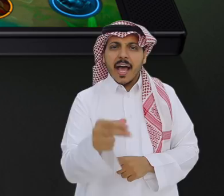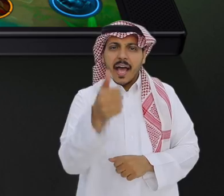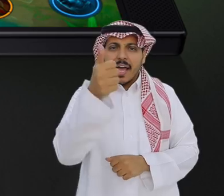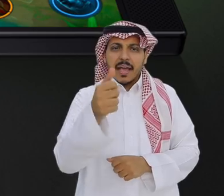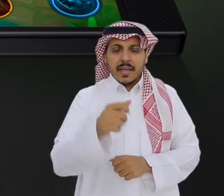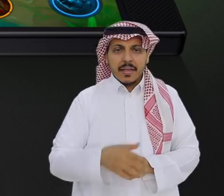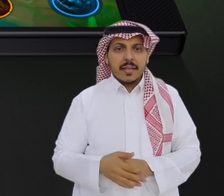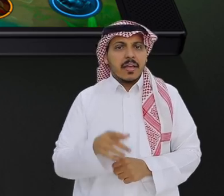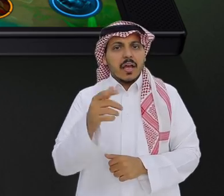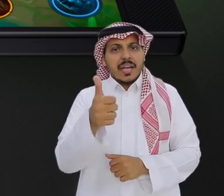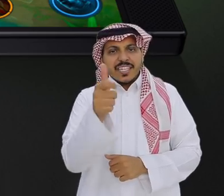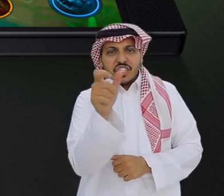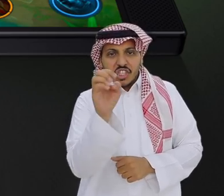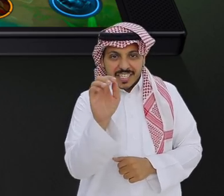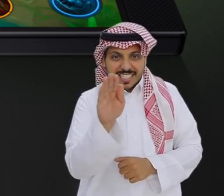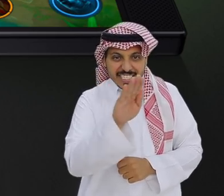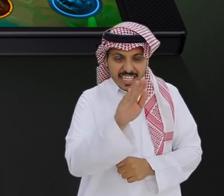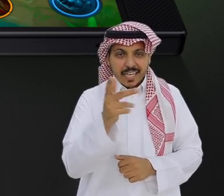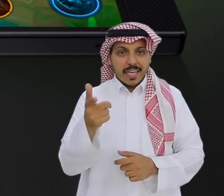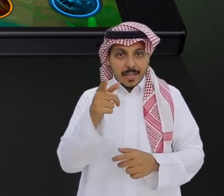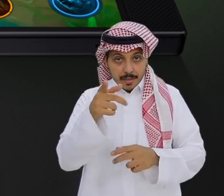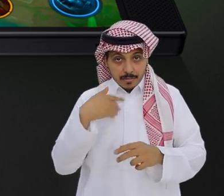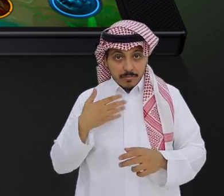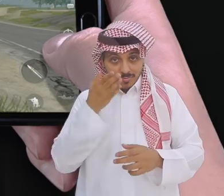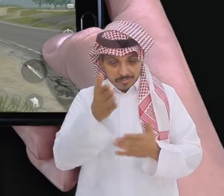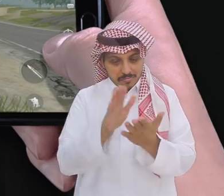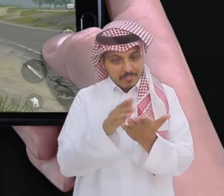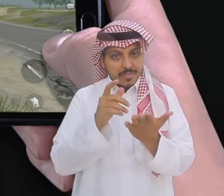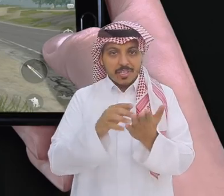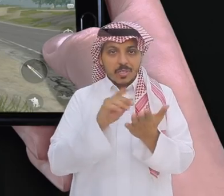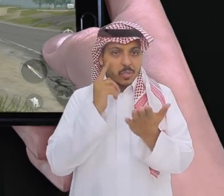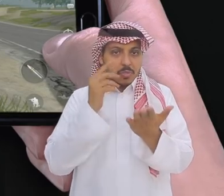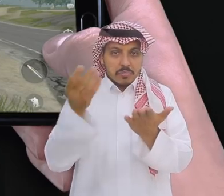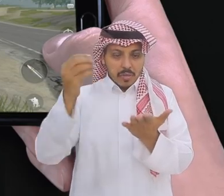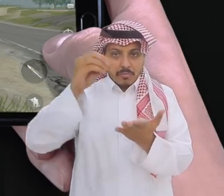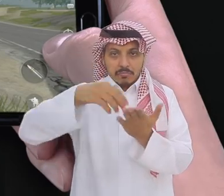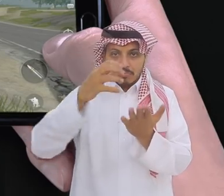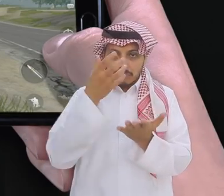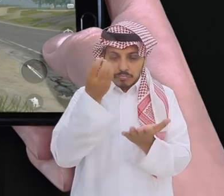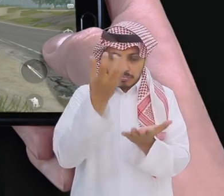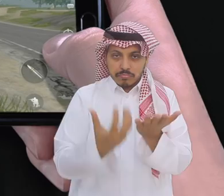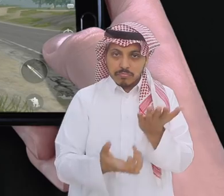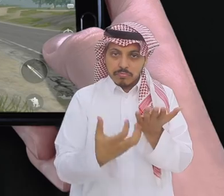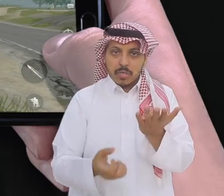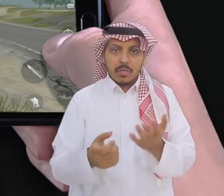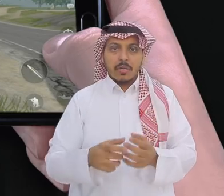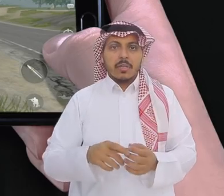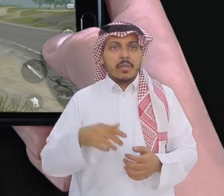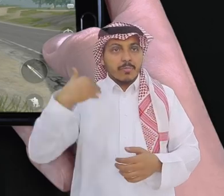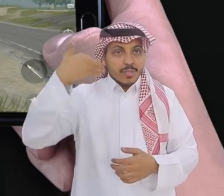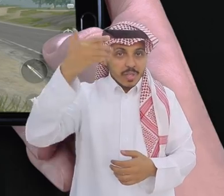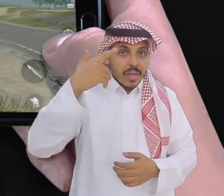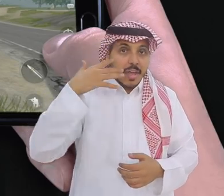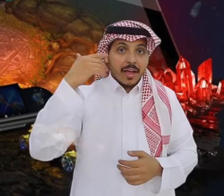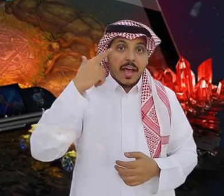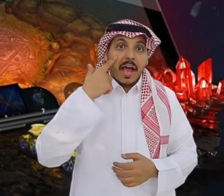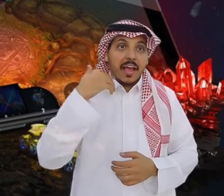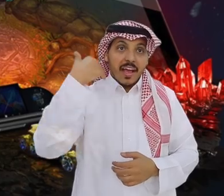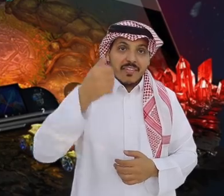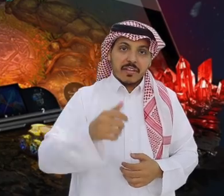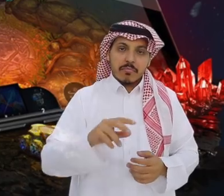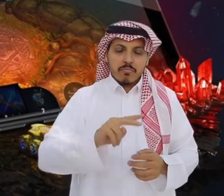دوتا بيست على نفس الانجنز، حتصير أنت تستغلها وتستخدمها على هذه الجوالات، تردد أفضل، حياة أفضل،